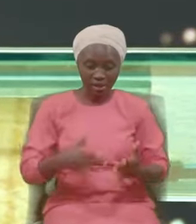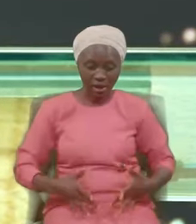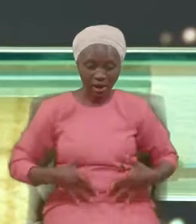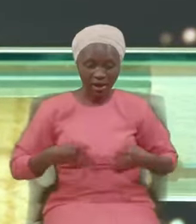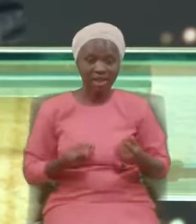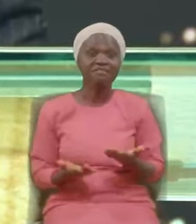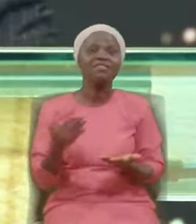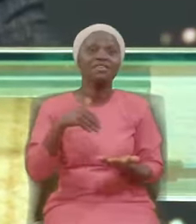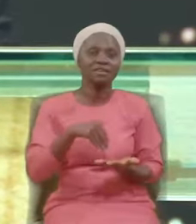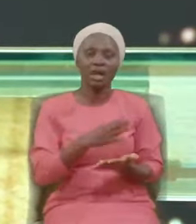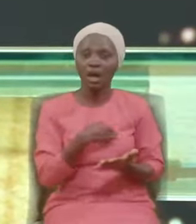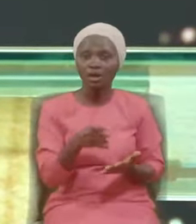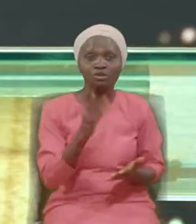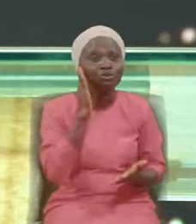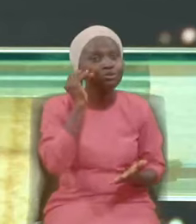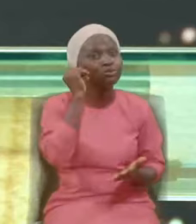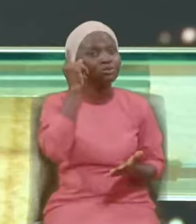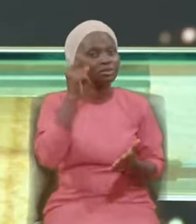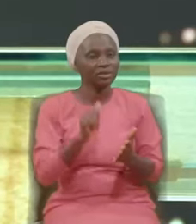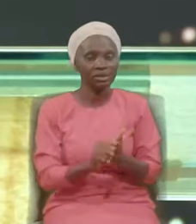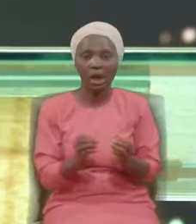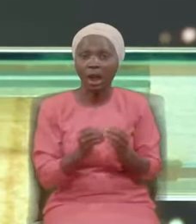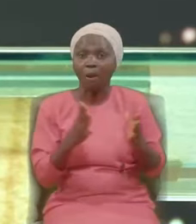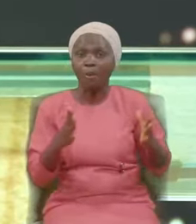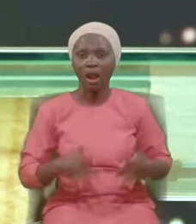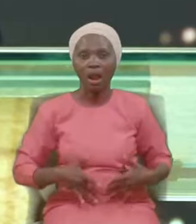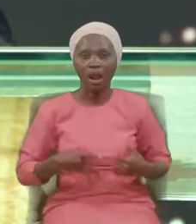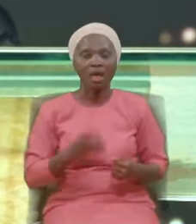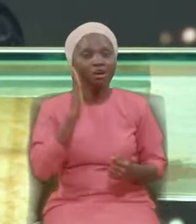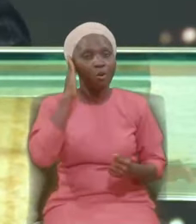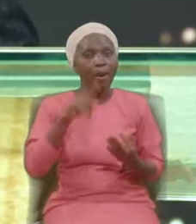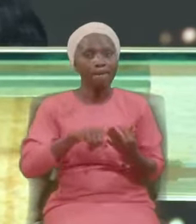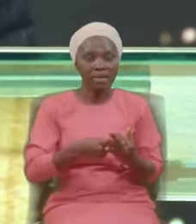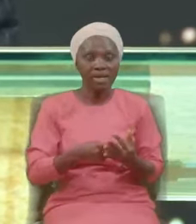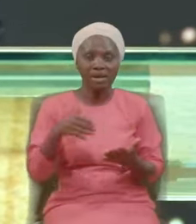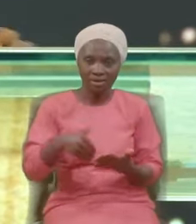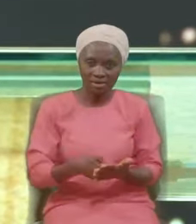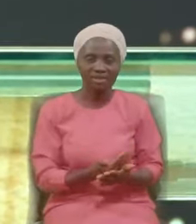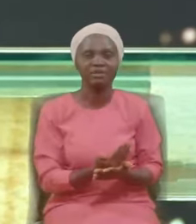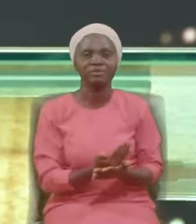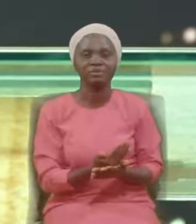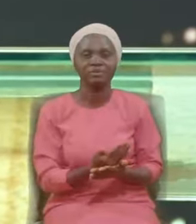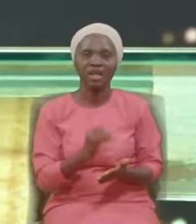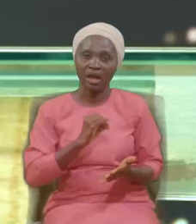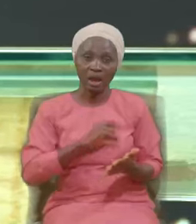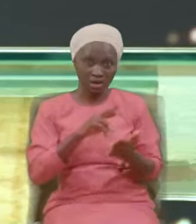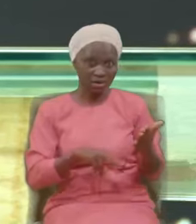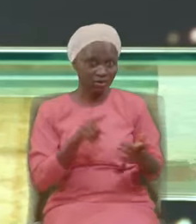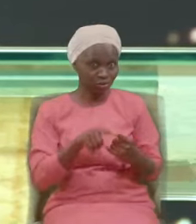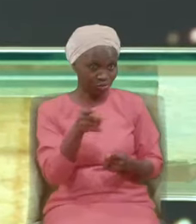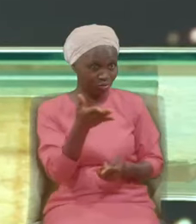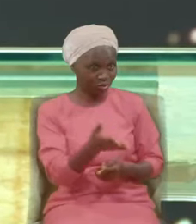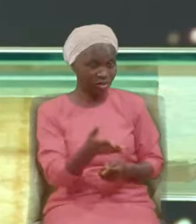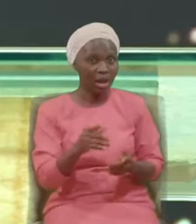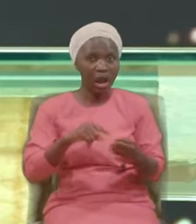la vie. Et vous comprenez que la vie abondante va commencer à nouveau. Je vous ai lu